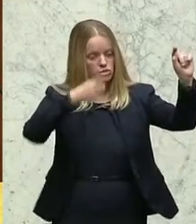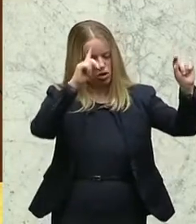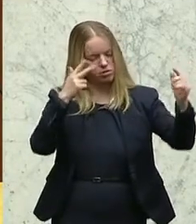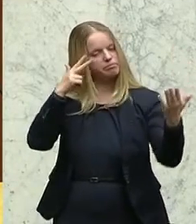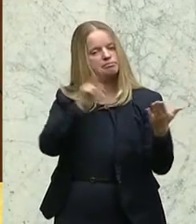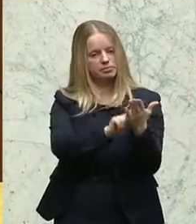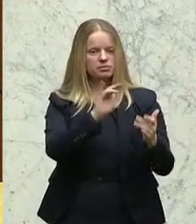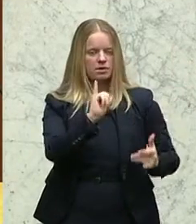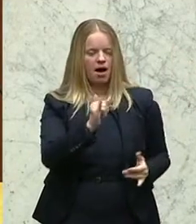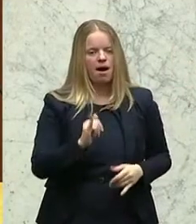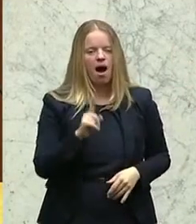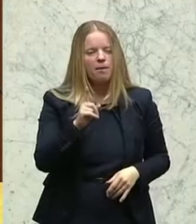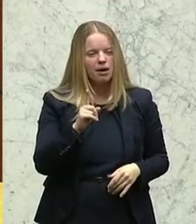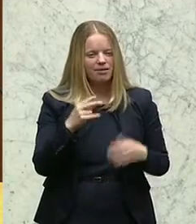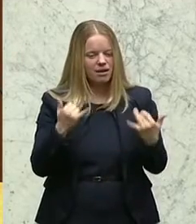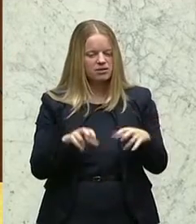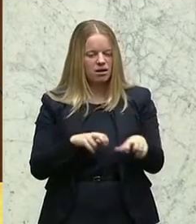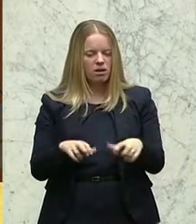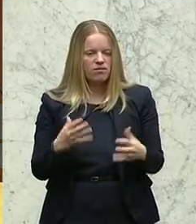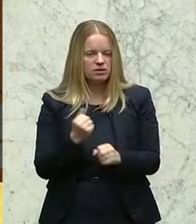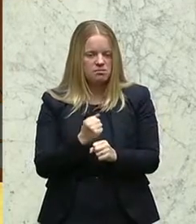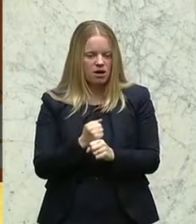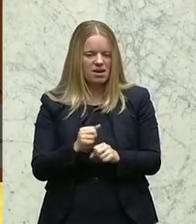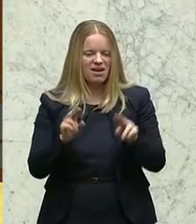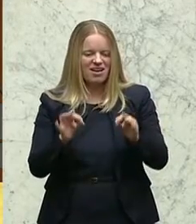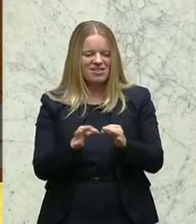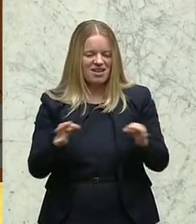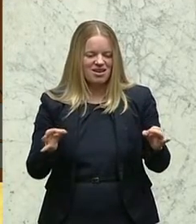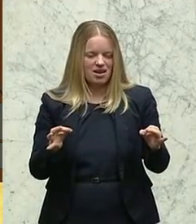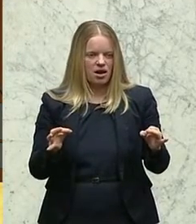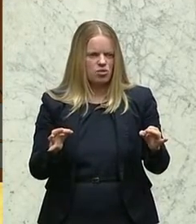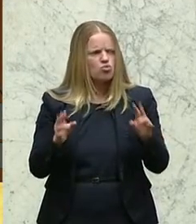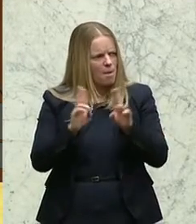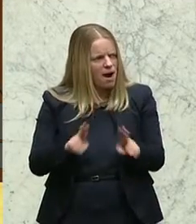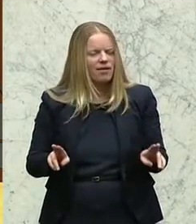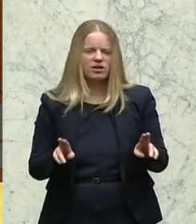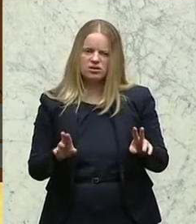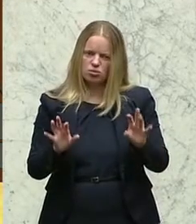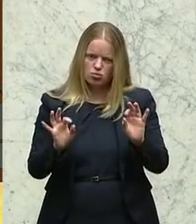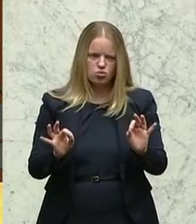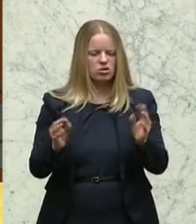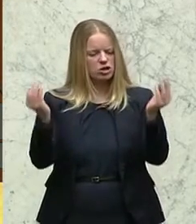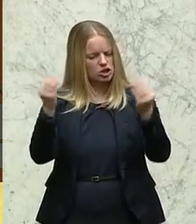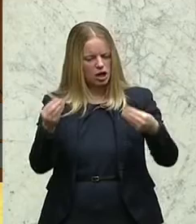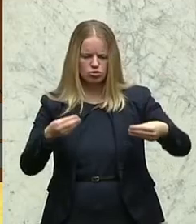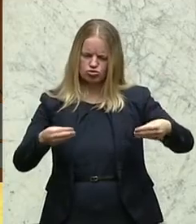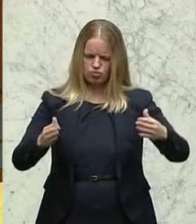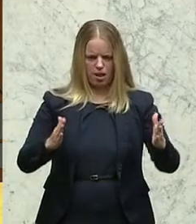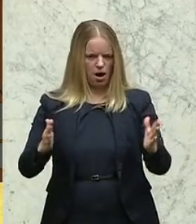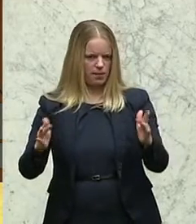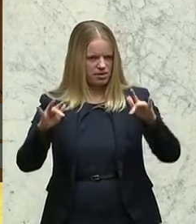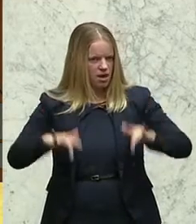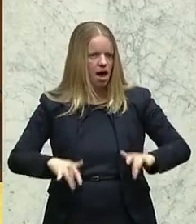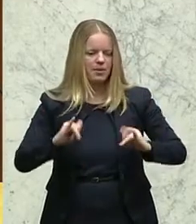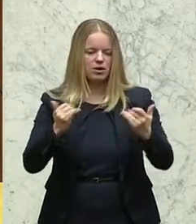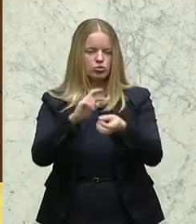Regierung jetzt? Eine Richtlinie, was ja sehr viel Gestaltungsspielraum da wäre für die Regierung, setzt sie folgendermaßen um, dass